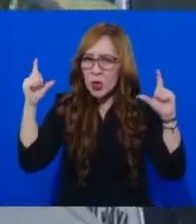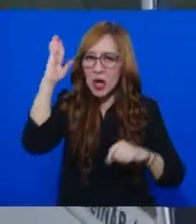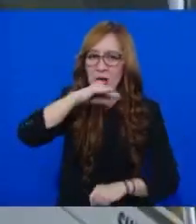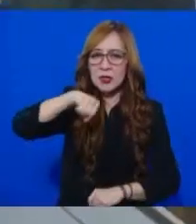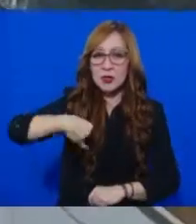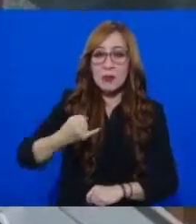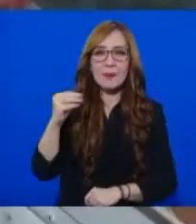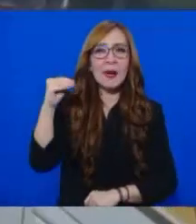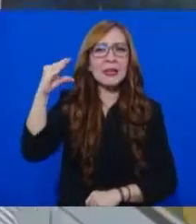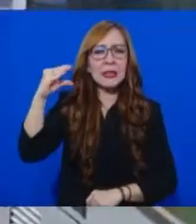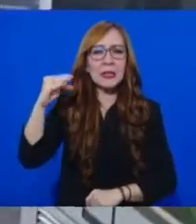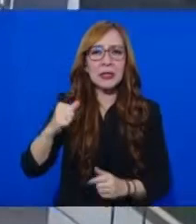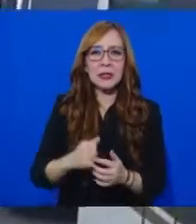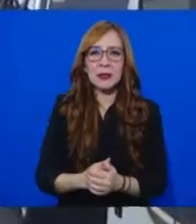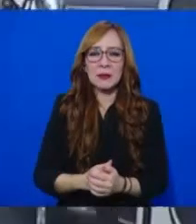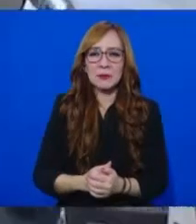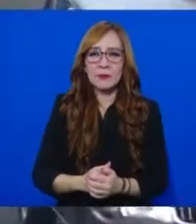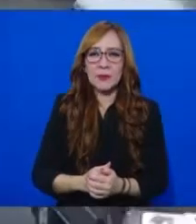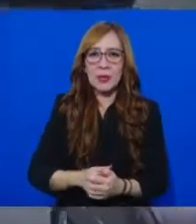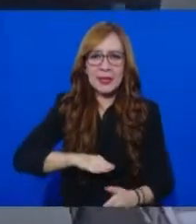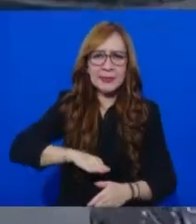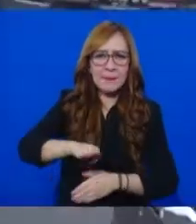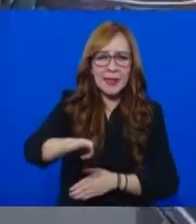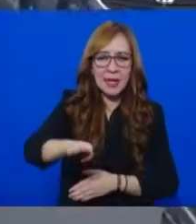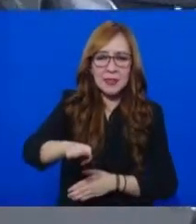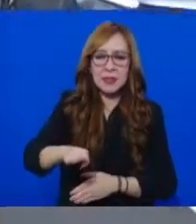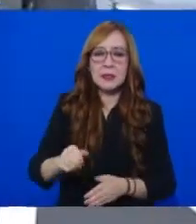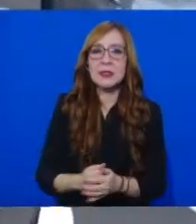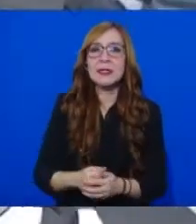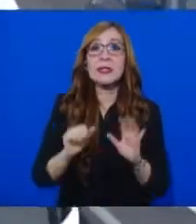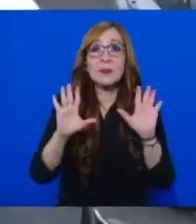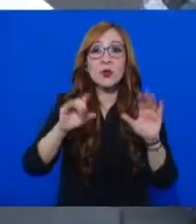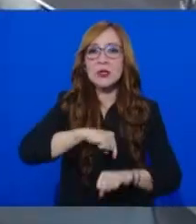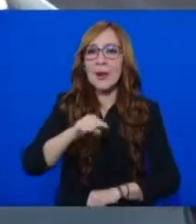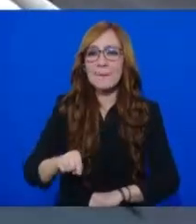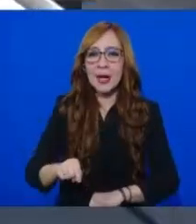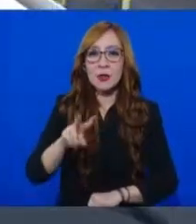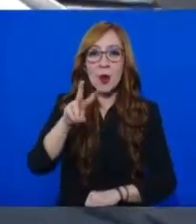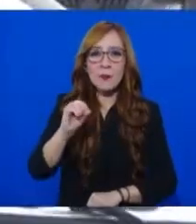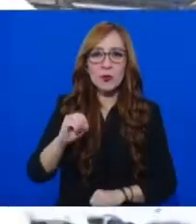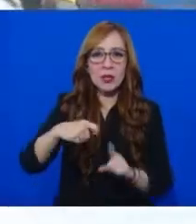laju kendaraan hanya berjalan perlahan sekitar 10 sampai 20 km per jam.